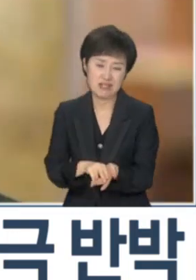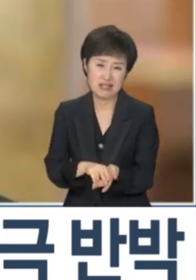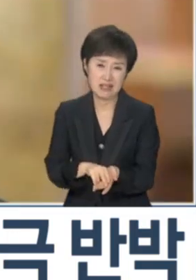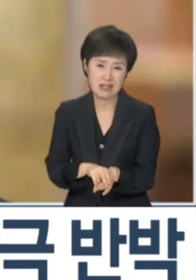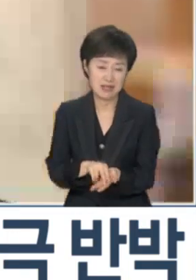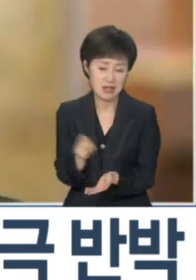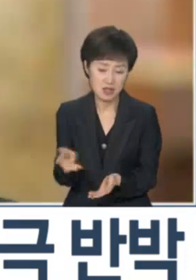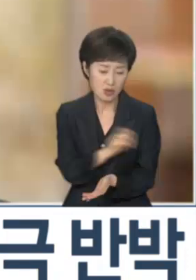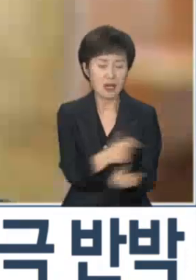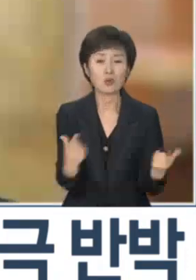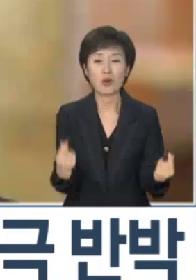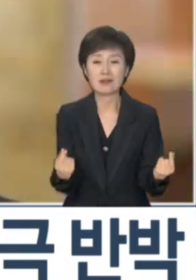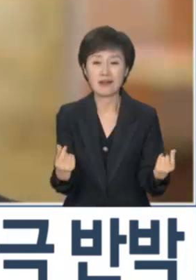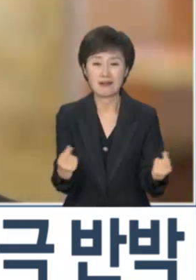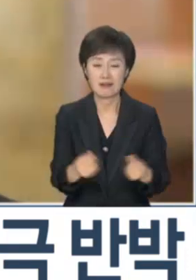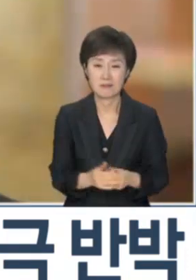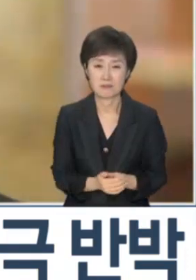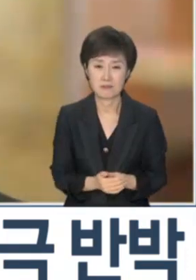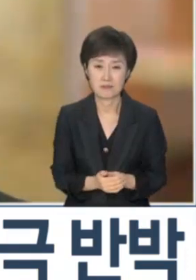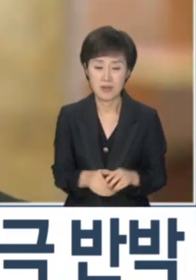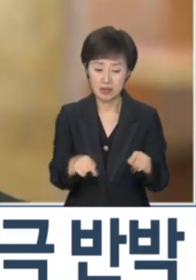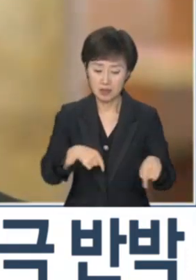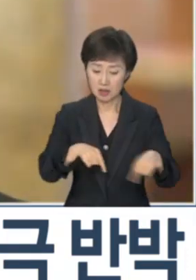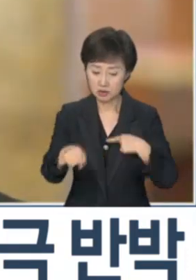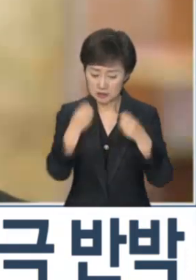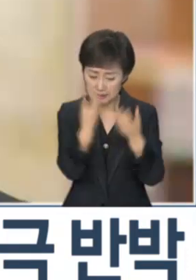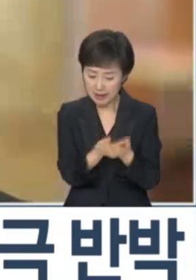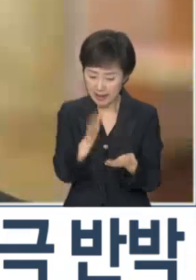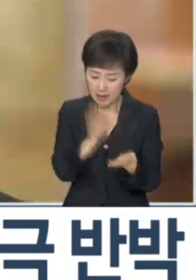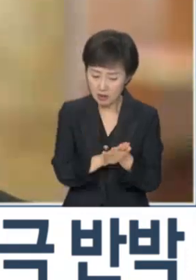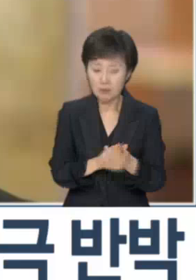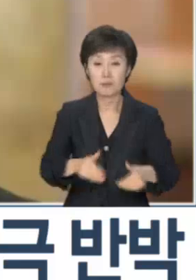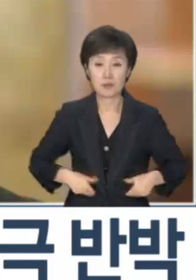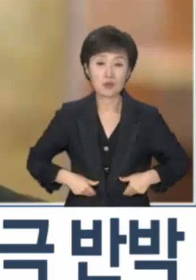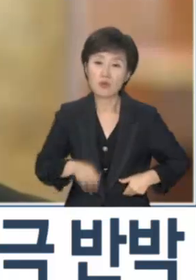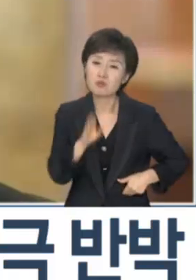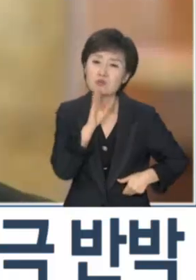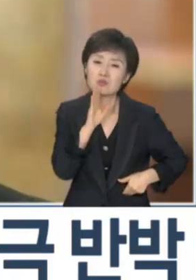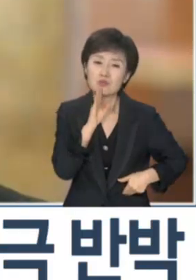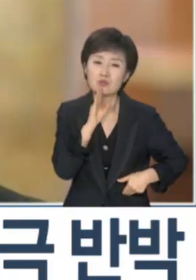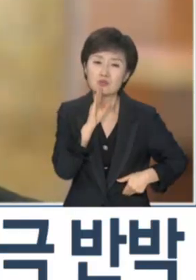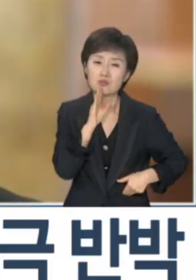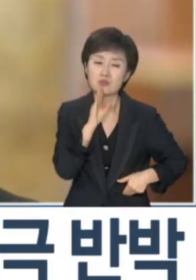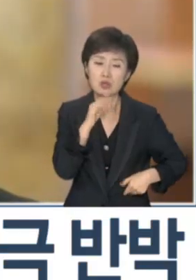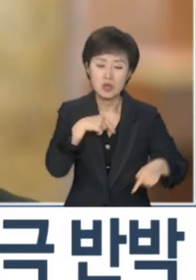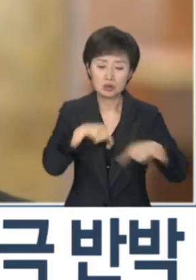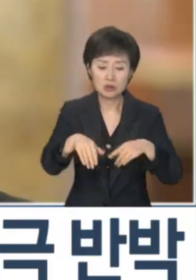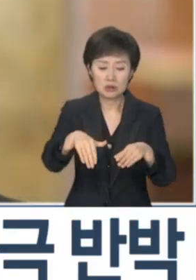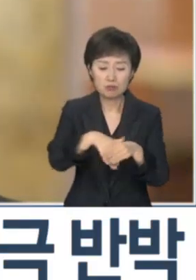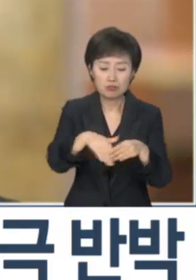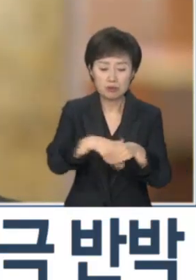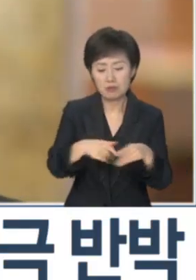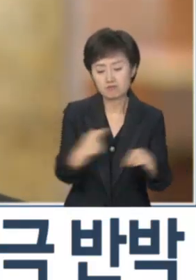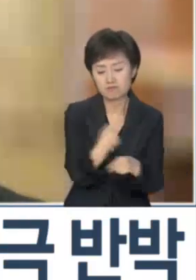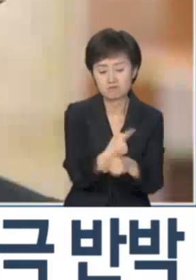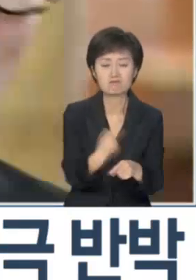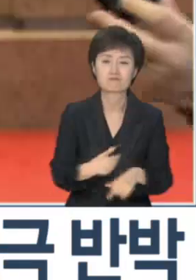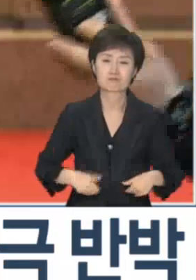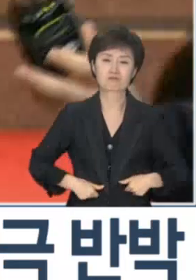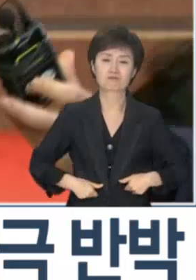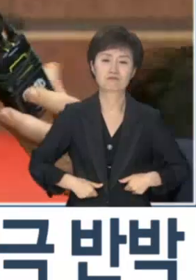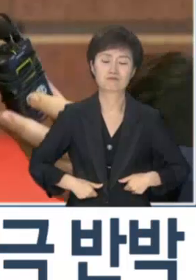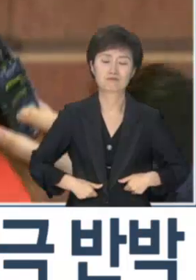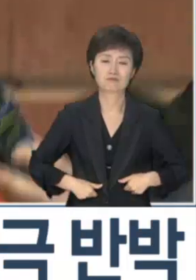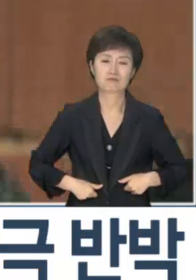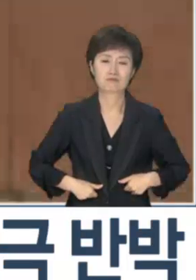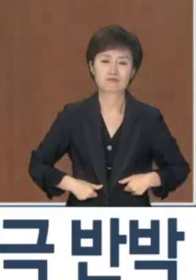가지고 있는 것이고 이것을 정치개혁 차원에서 정치문화 차원에서 고쳐야 되는 그것이 뭐냐면 정치적 파괴력으로